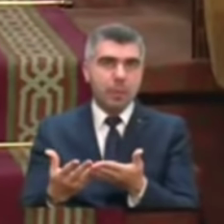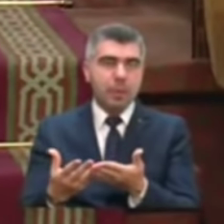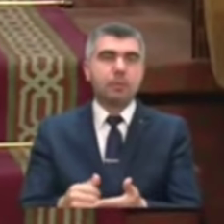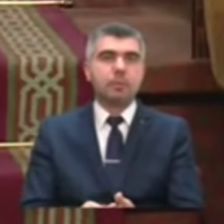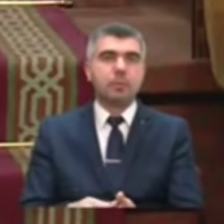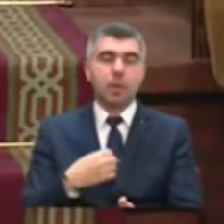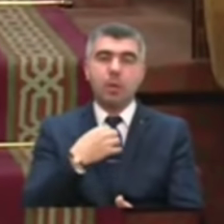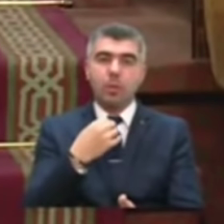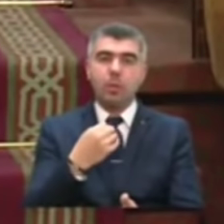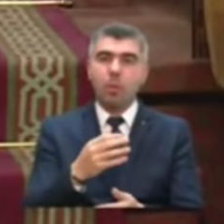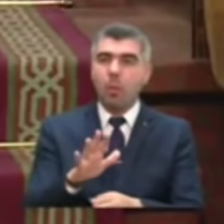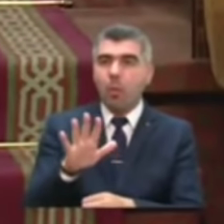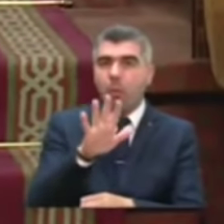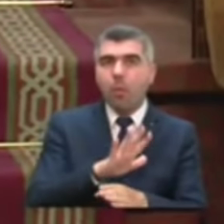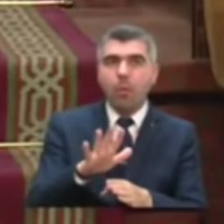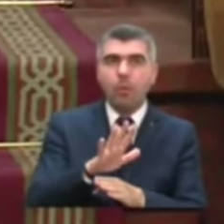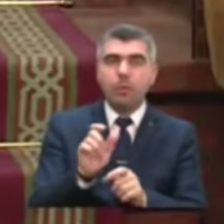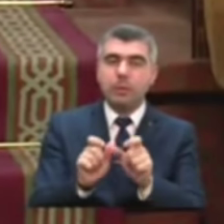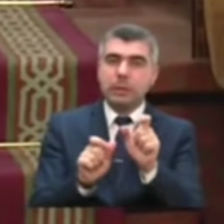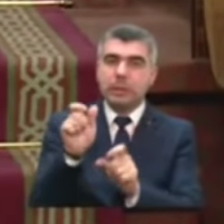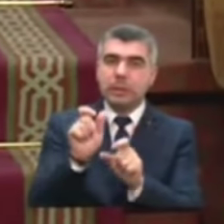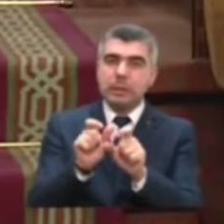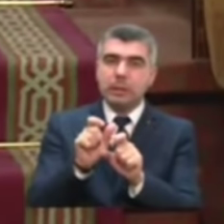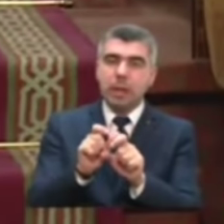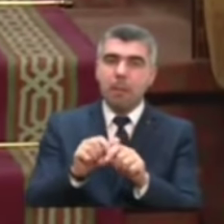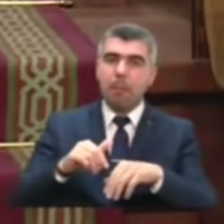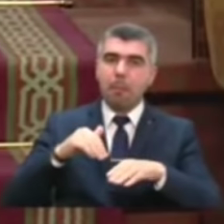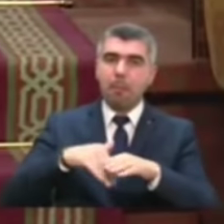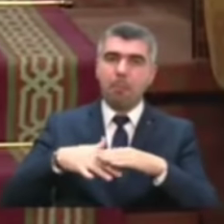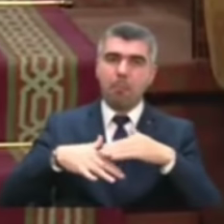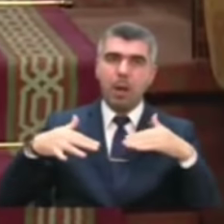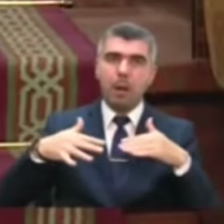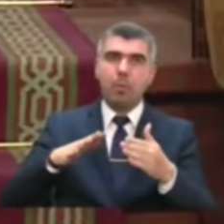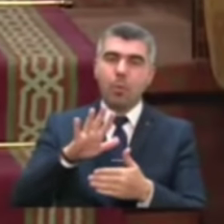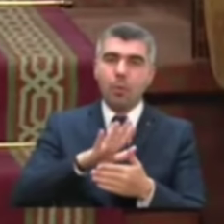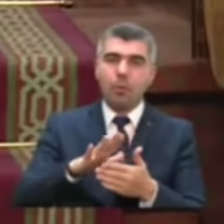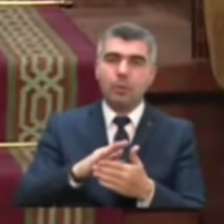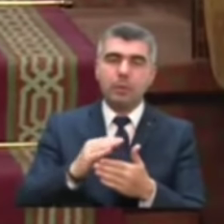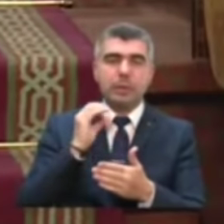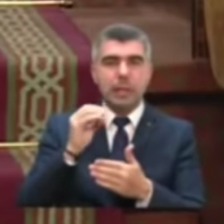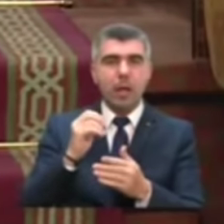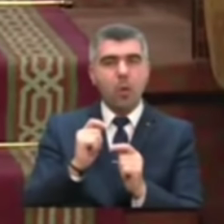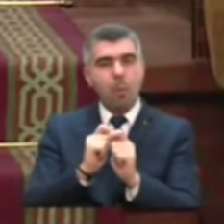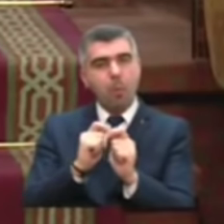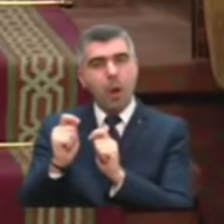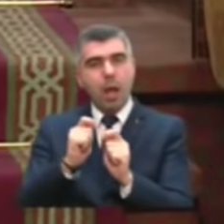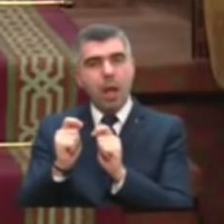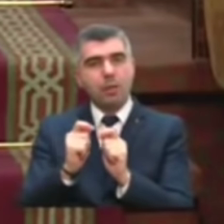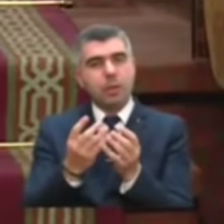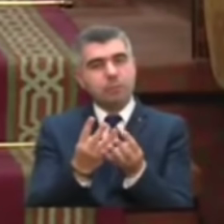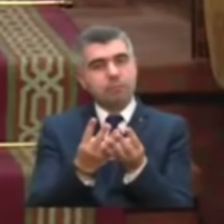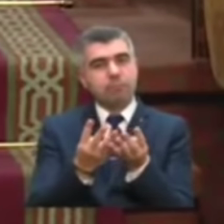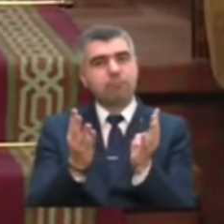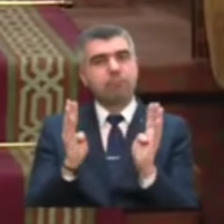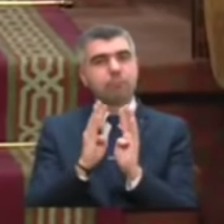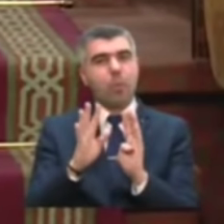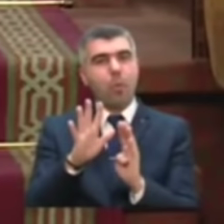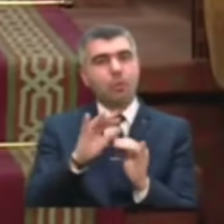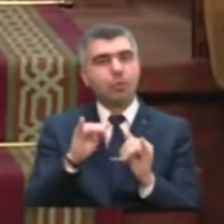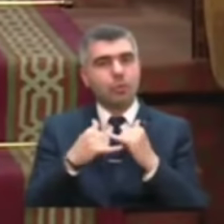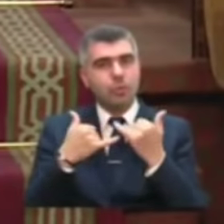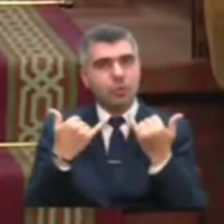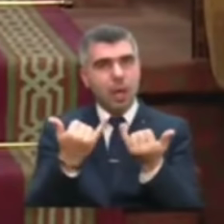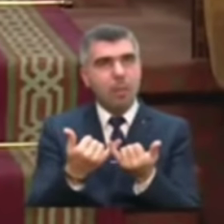للإخوان أخوات النواب البرلمانيين باش نحافظوا على المستوى النقاش داخل هذه المؤسسة حفاظا على